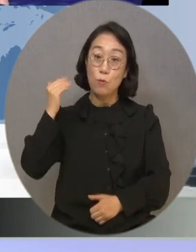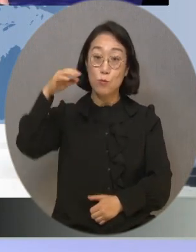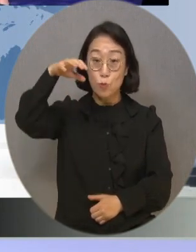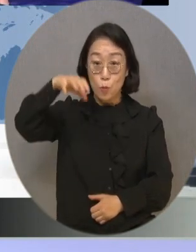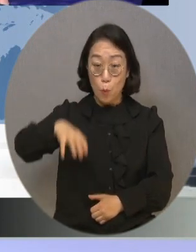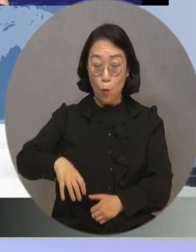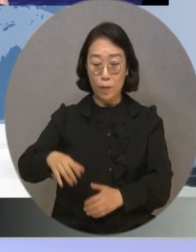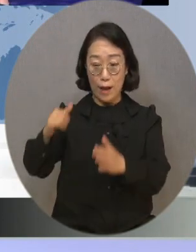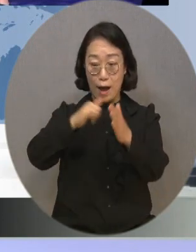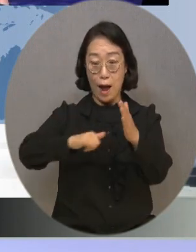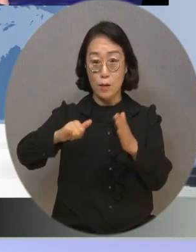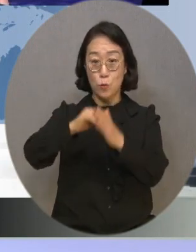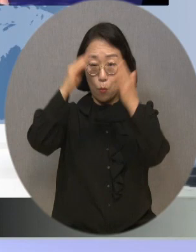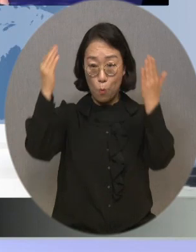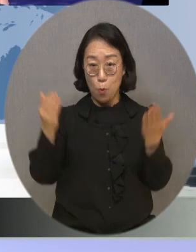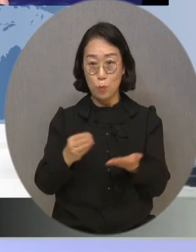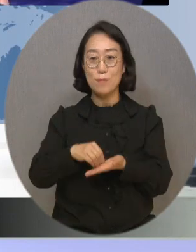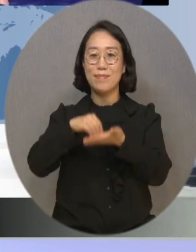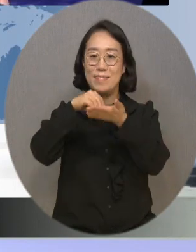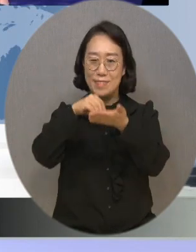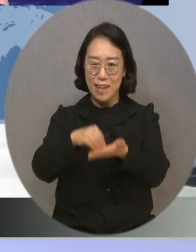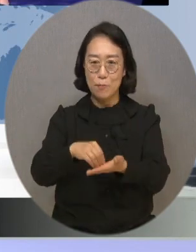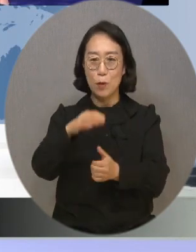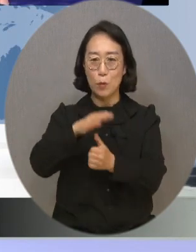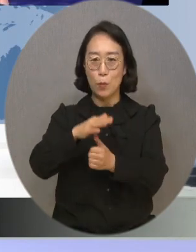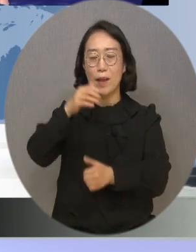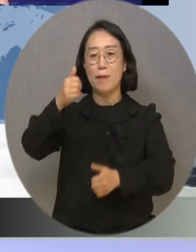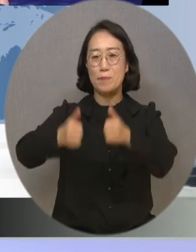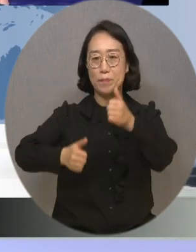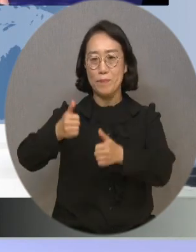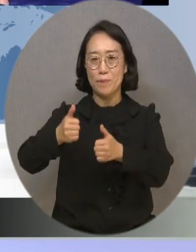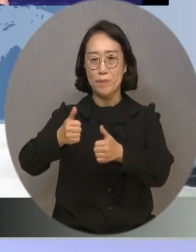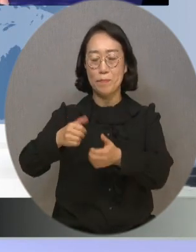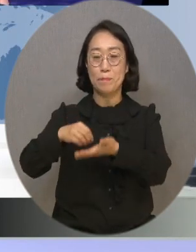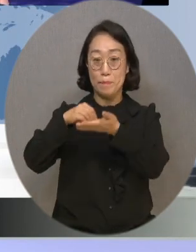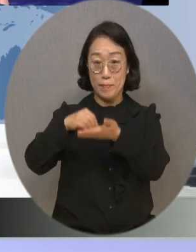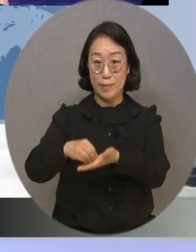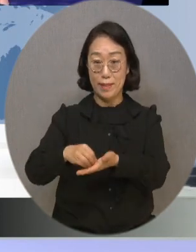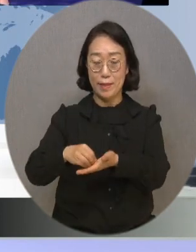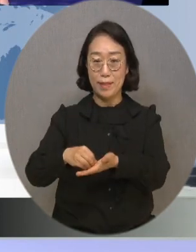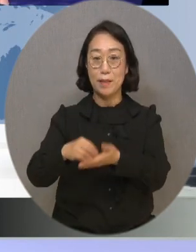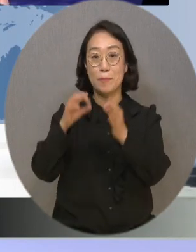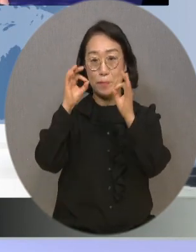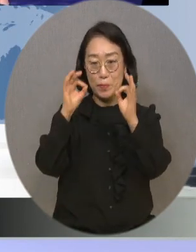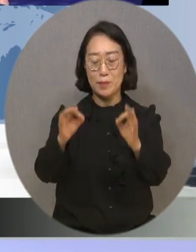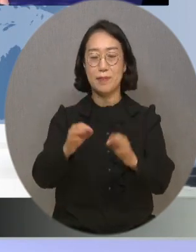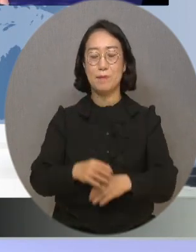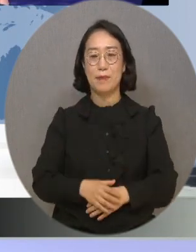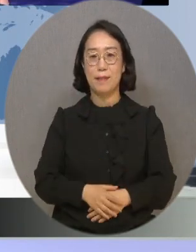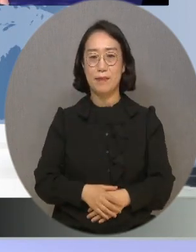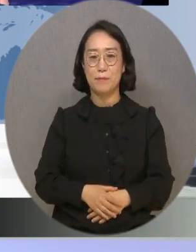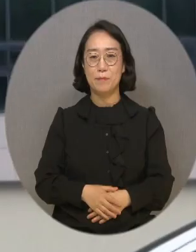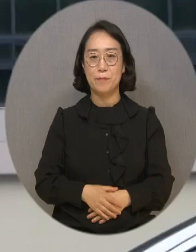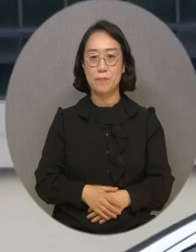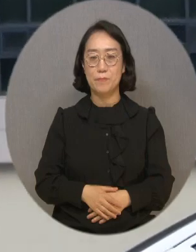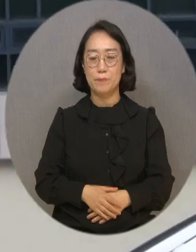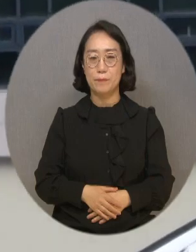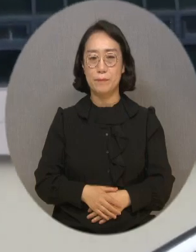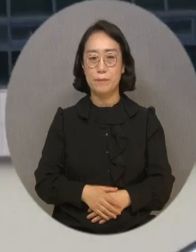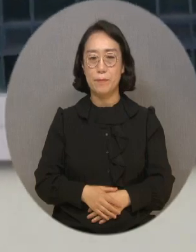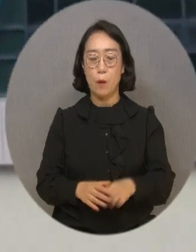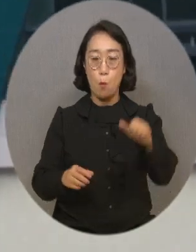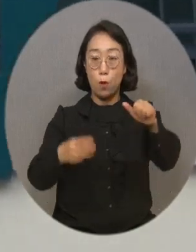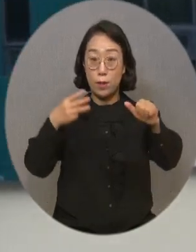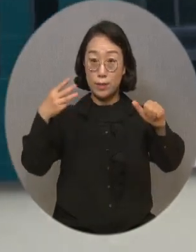가족이 함께 즐기는 동요 콘서트가 열렸습니다. 동심으로 돌아가는 시간 정은성 기자입니다. 지난